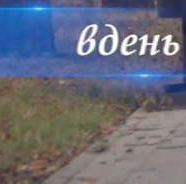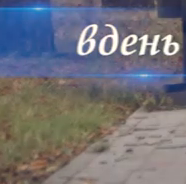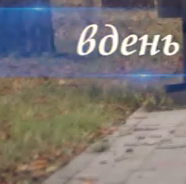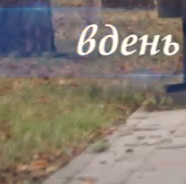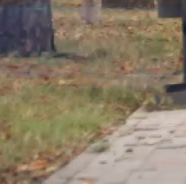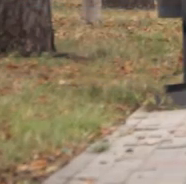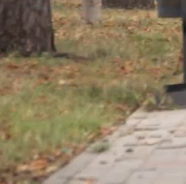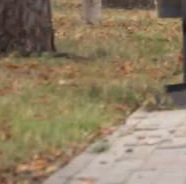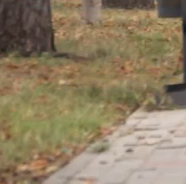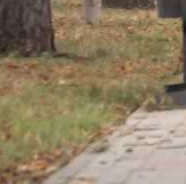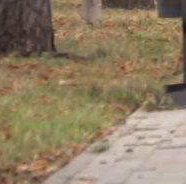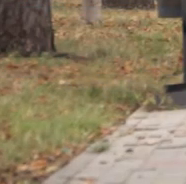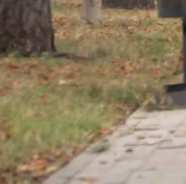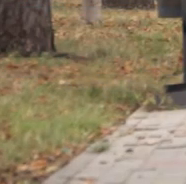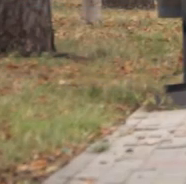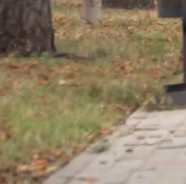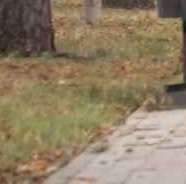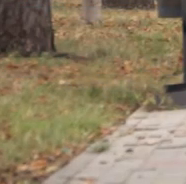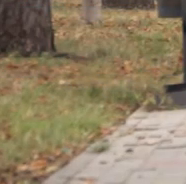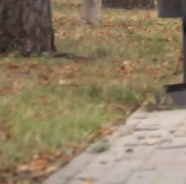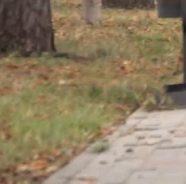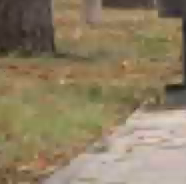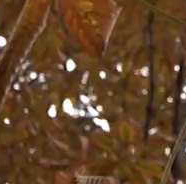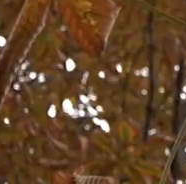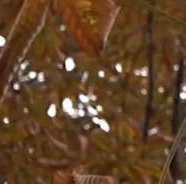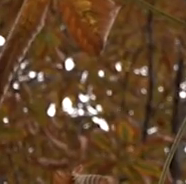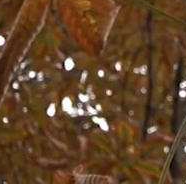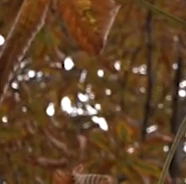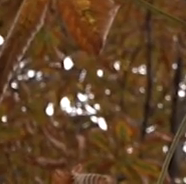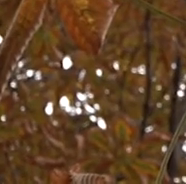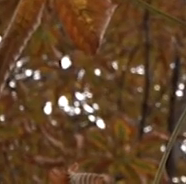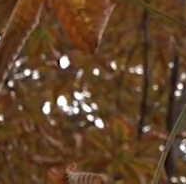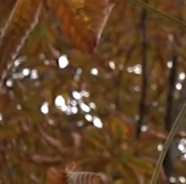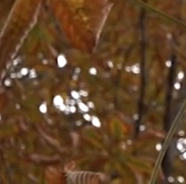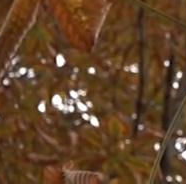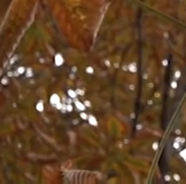області туман. Вітер північний 3,8 метрів за секунду. Атмосферний